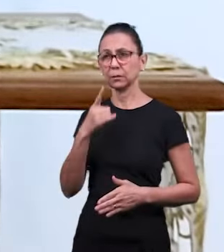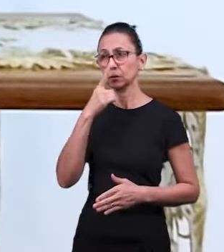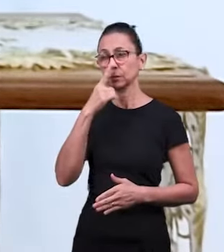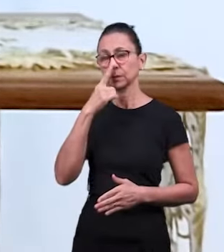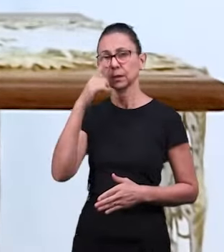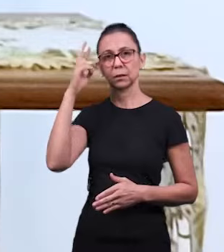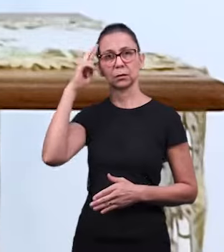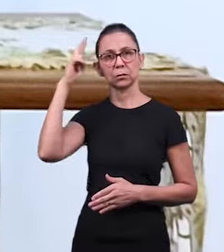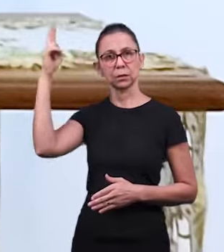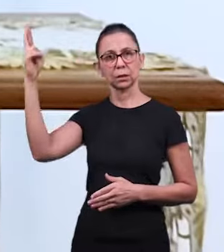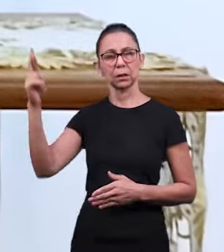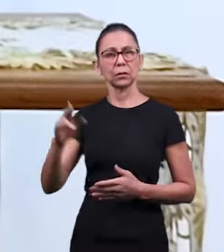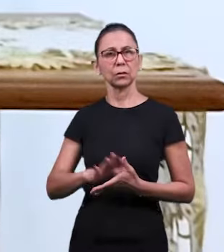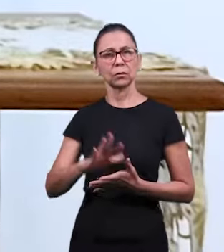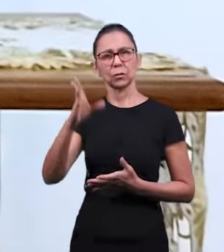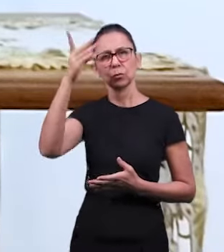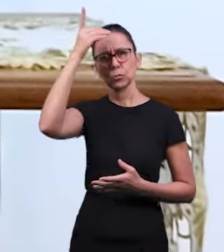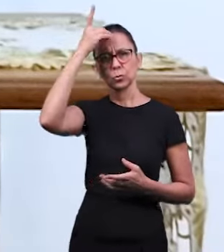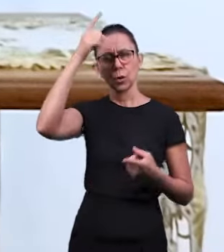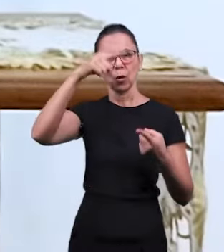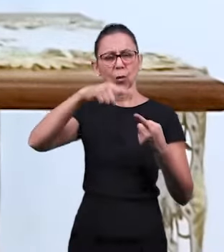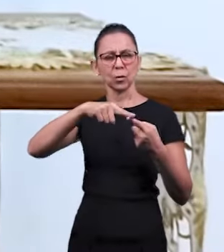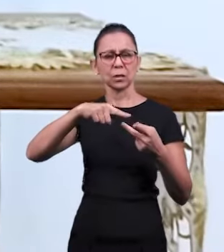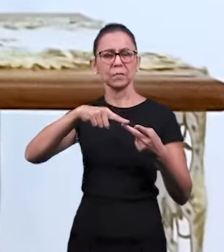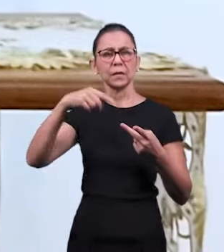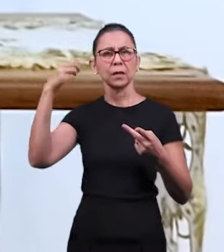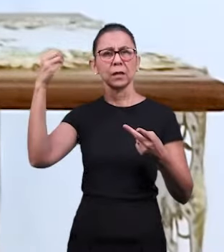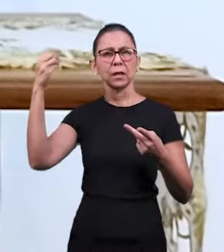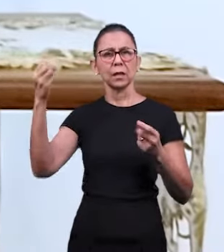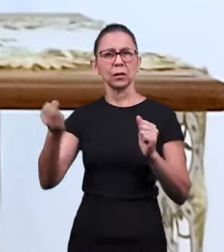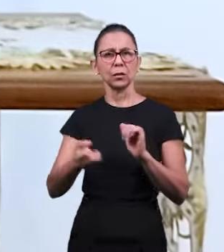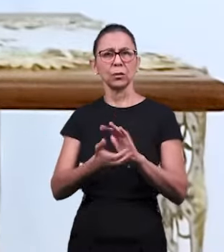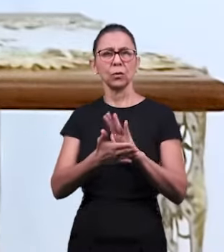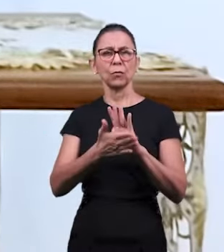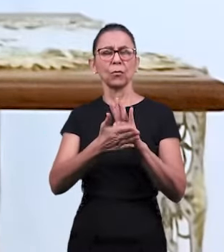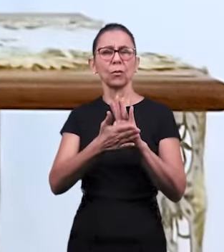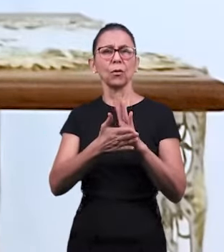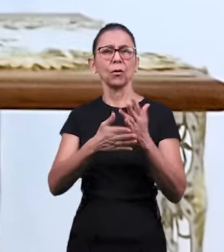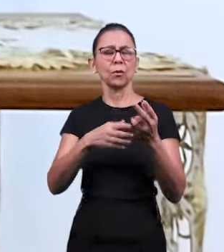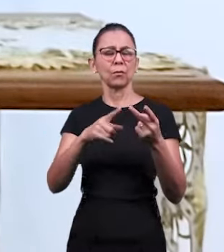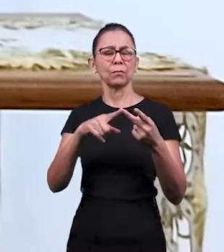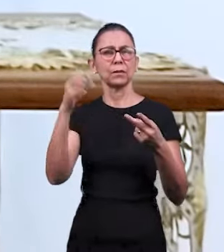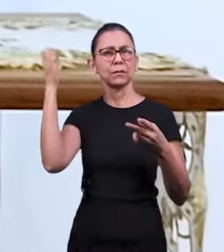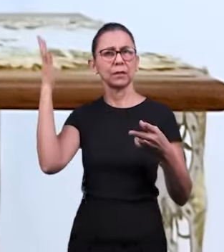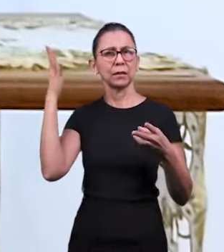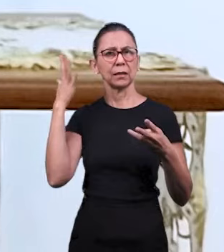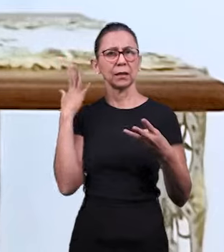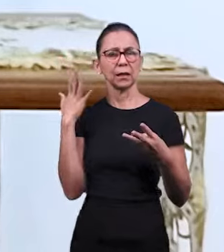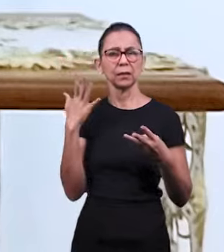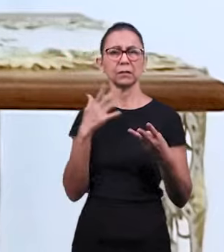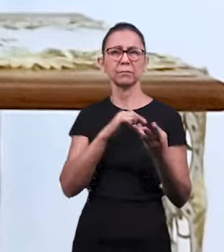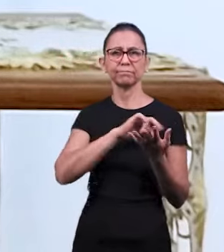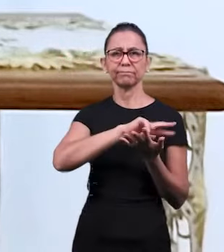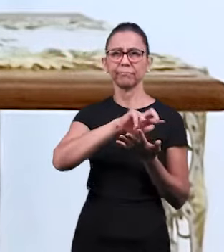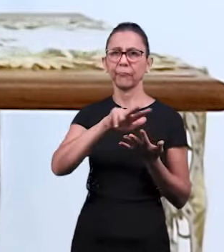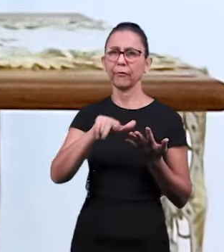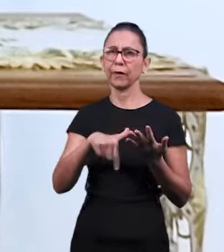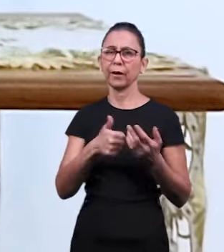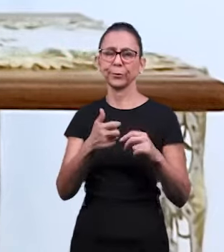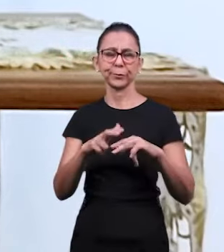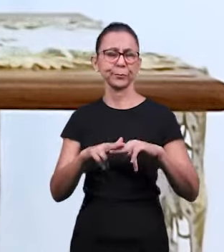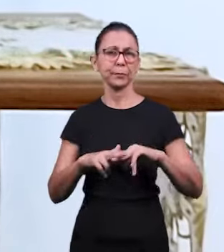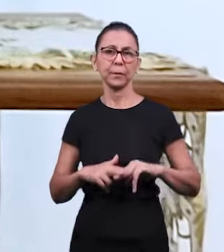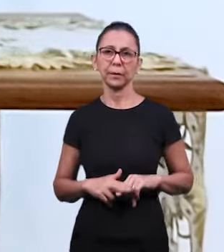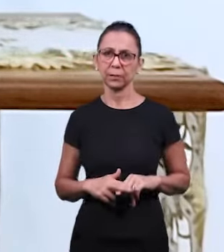Его хвалу Ему, открытую хвалу, и церковь укрепляется этим. На этом